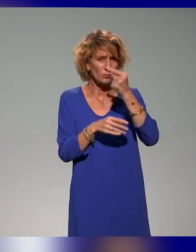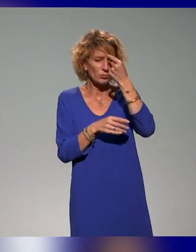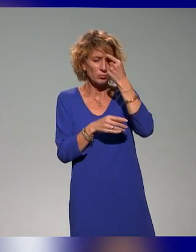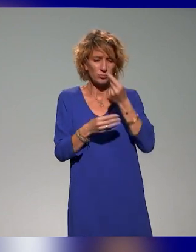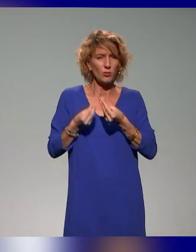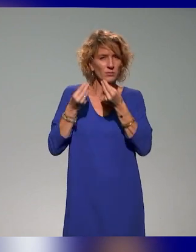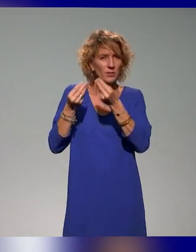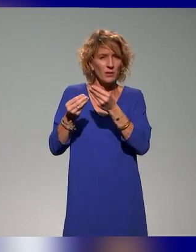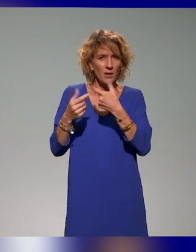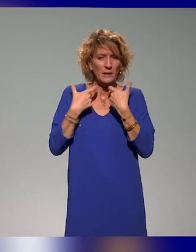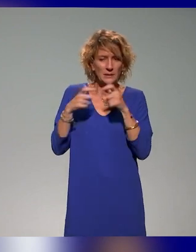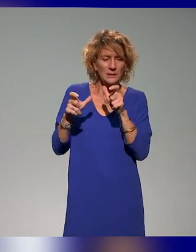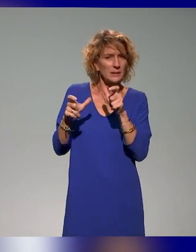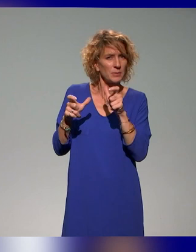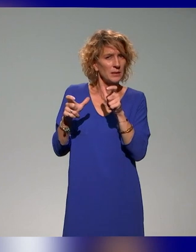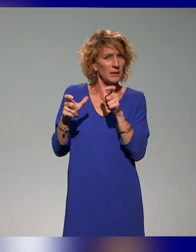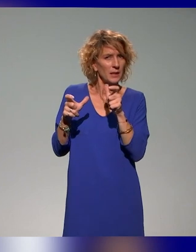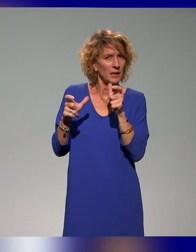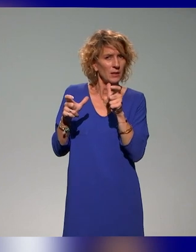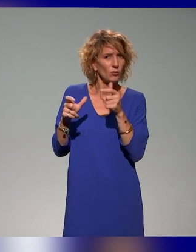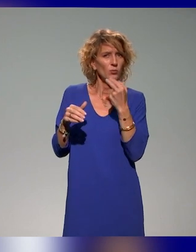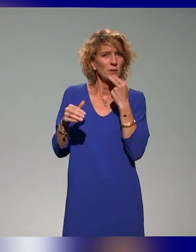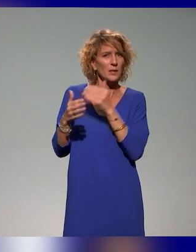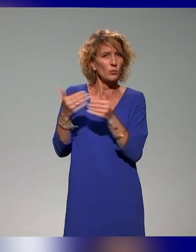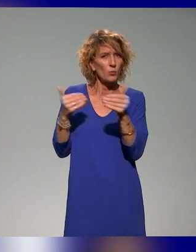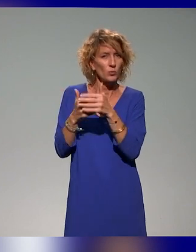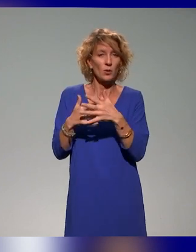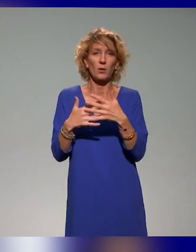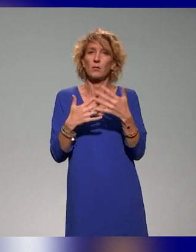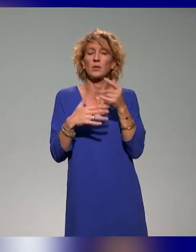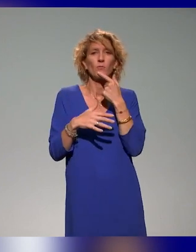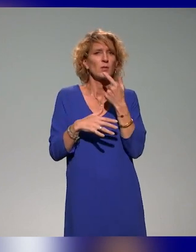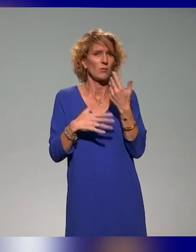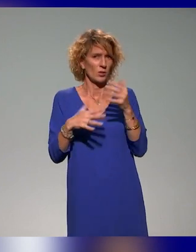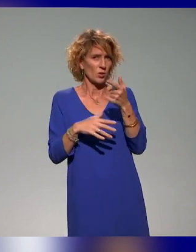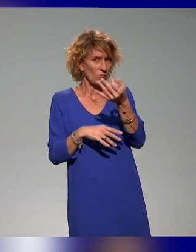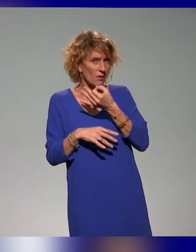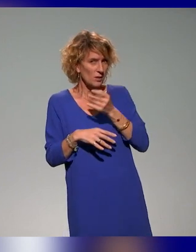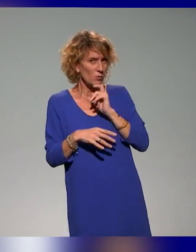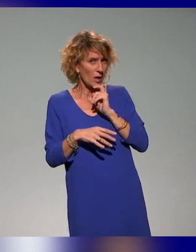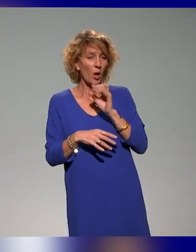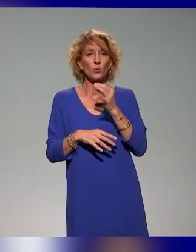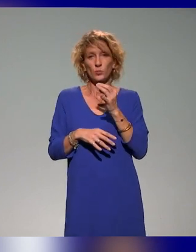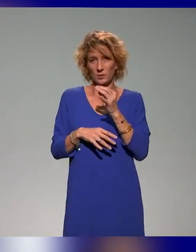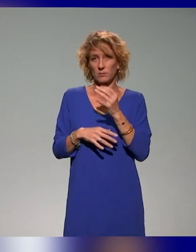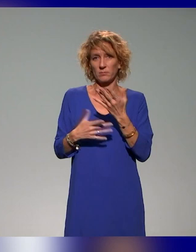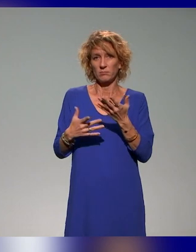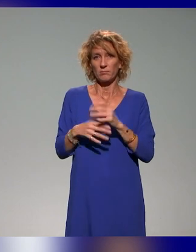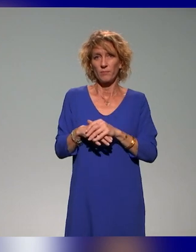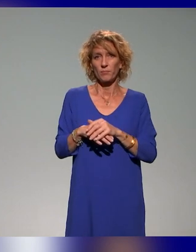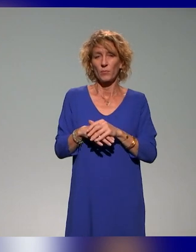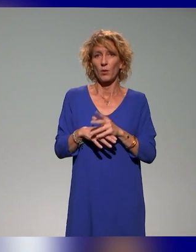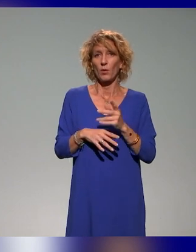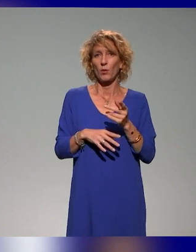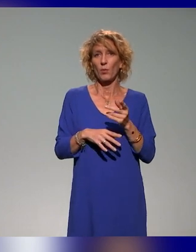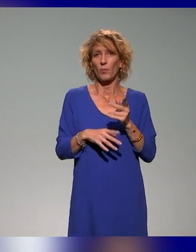sur Moodle. Donc, ça rejoint tout ce qui est communication, Moodle Moot et compagnie, non ? Un petit peu. Alors oui, je pense que là,